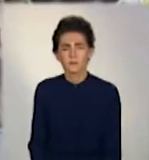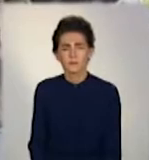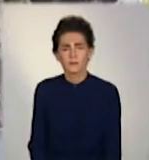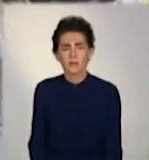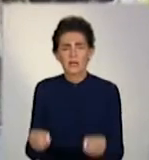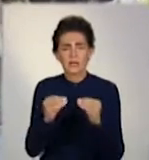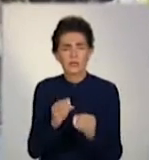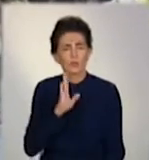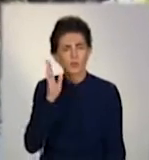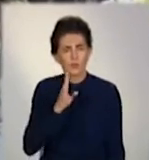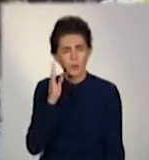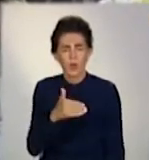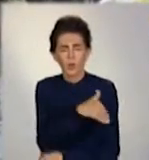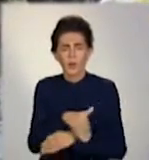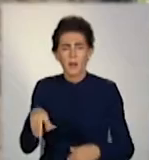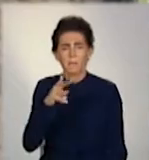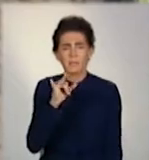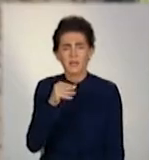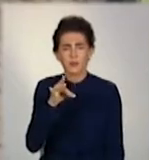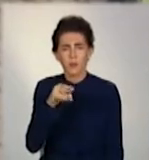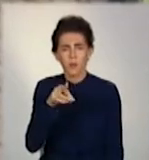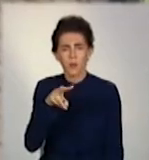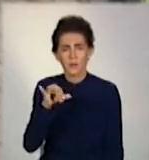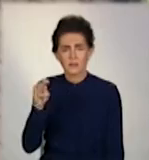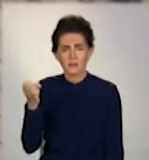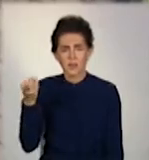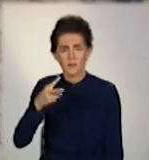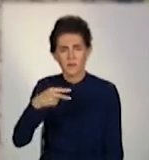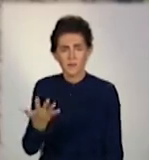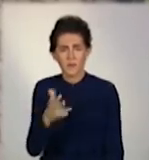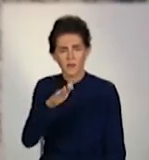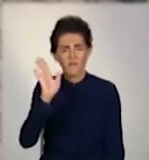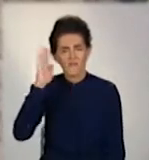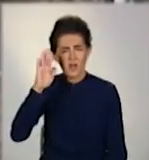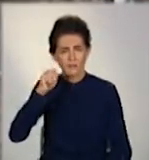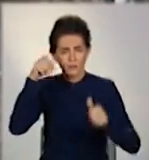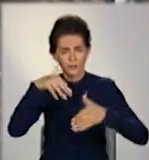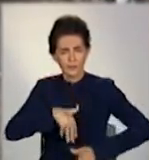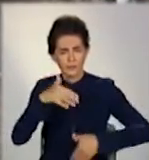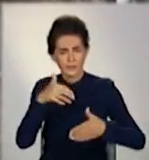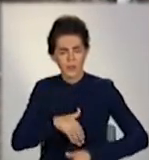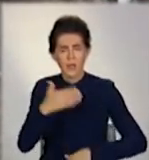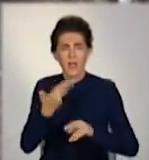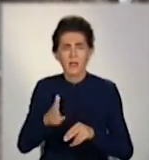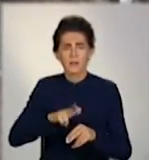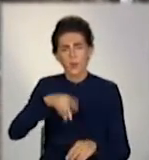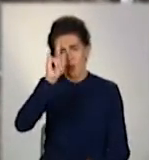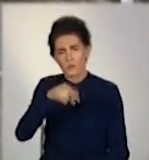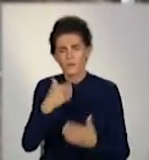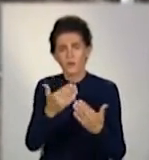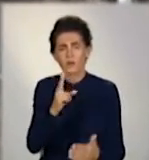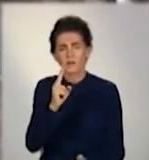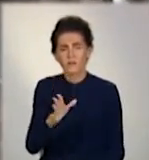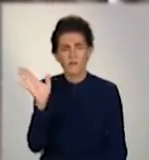10 ранку на вулиці Митрополицькій, 25. Прямо по стінах будинку гучно лється вода. Тече з вікна квартири,